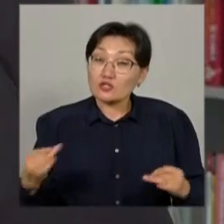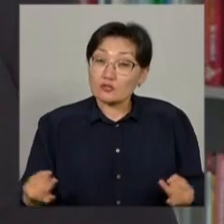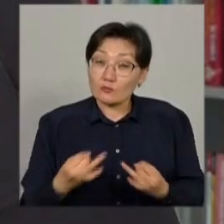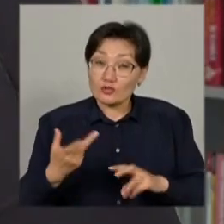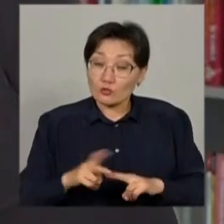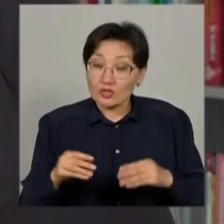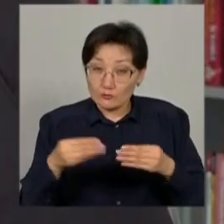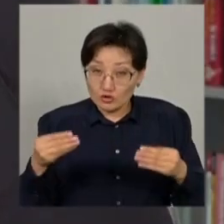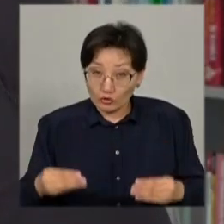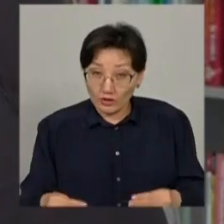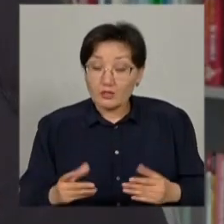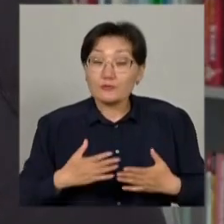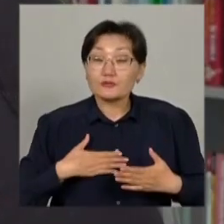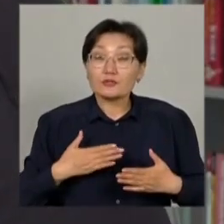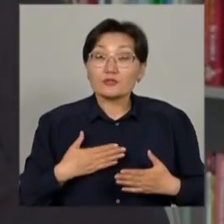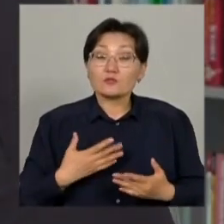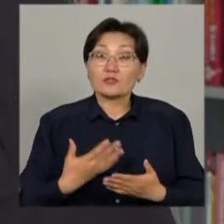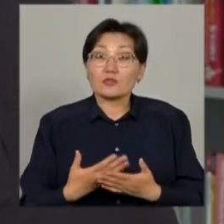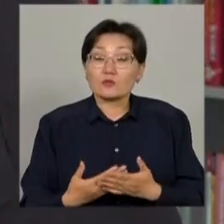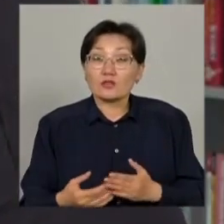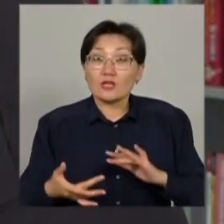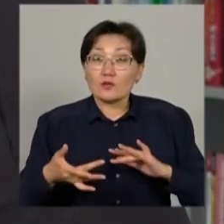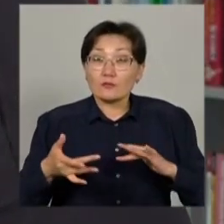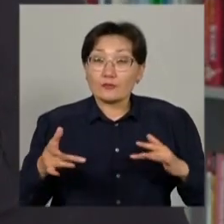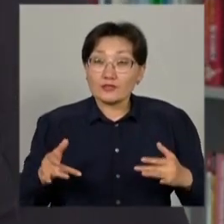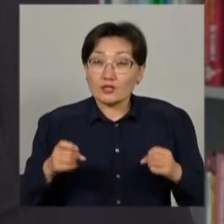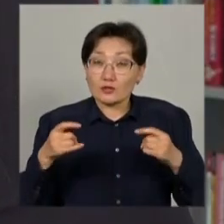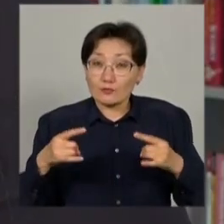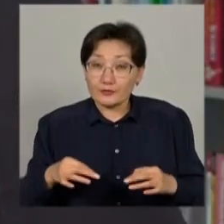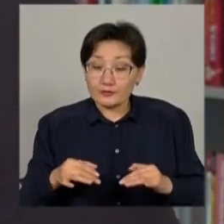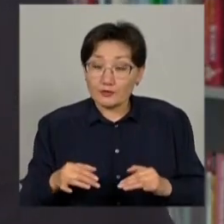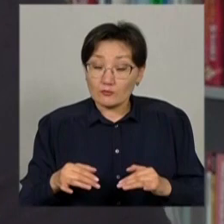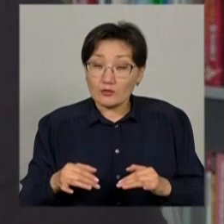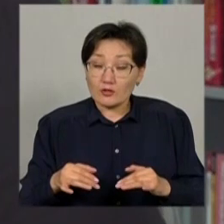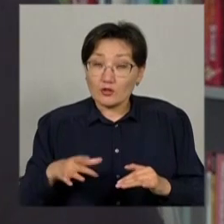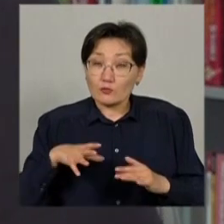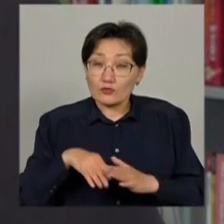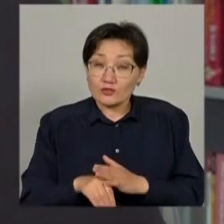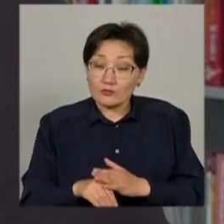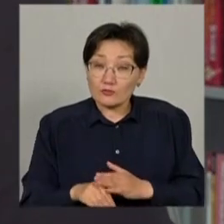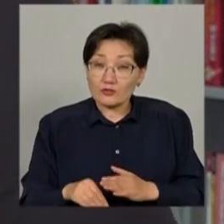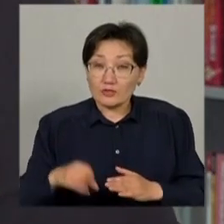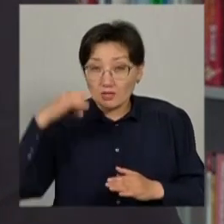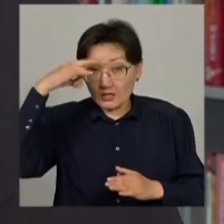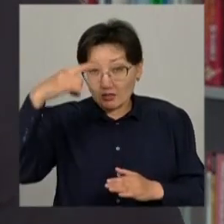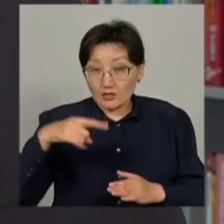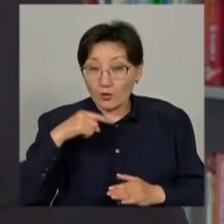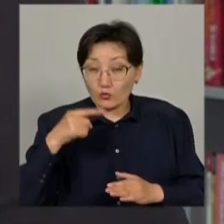осы журнал бізде шамалы цифрландыру дегенді қостық. Өткенде журнал қазақ-орыс